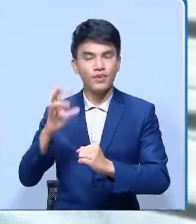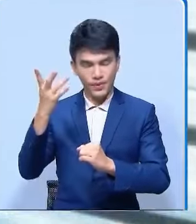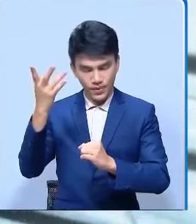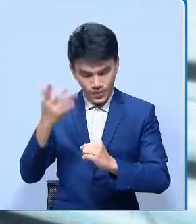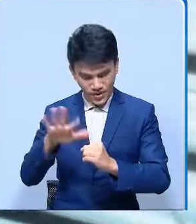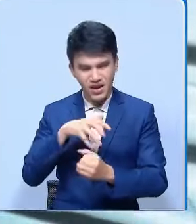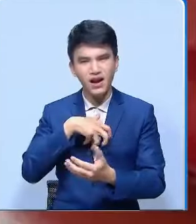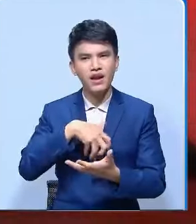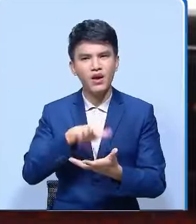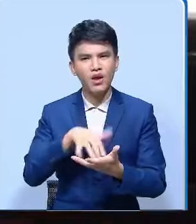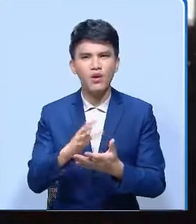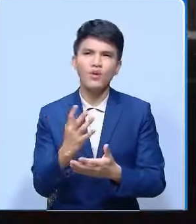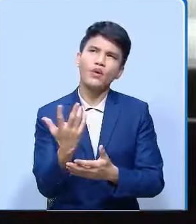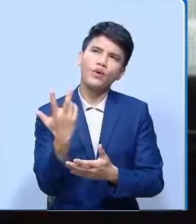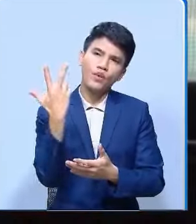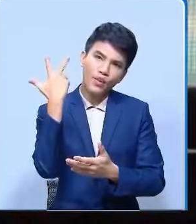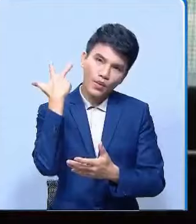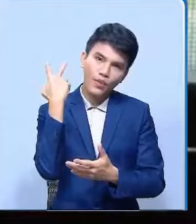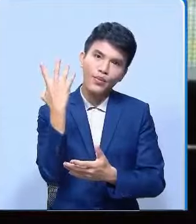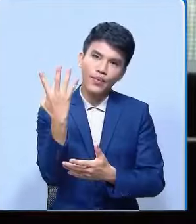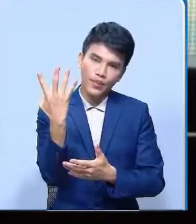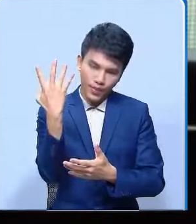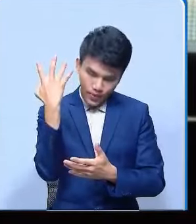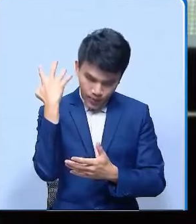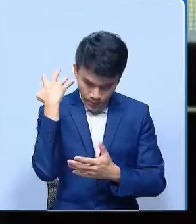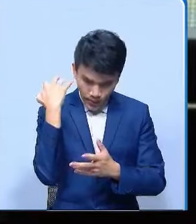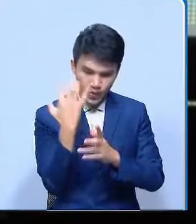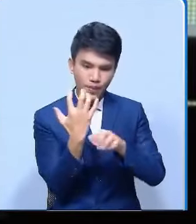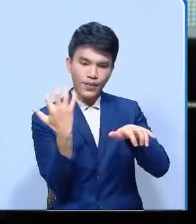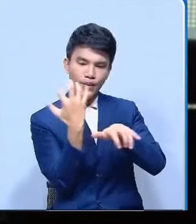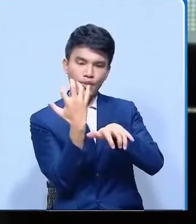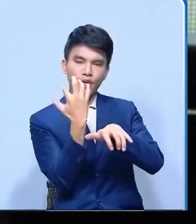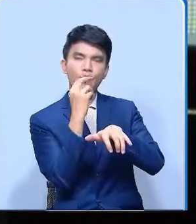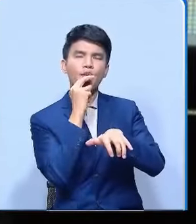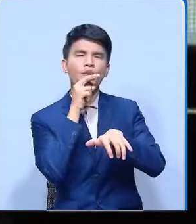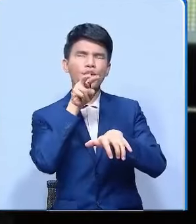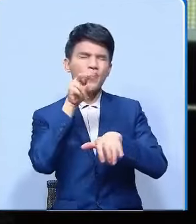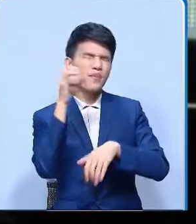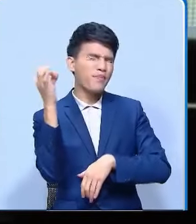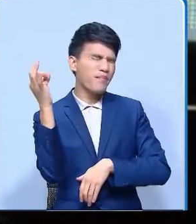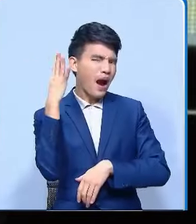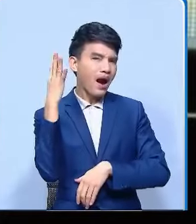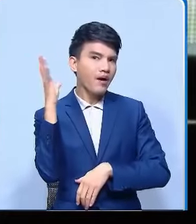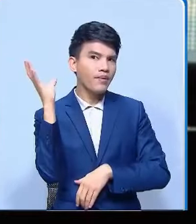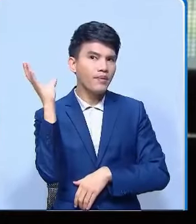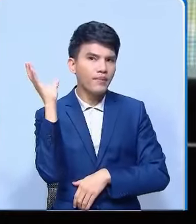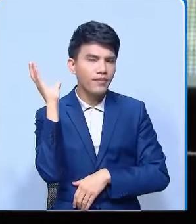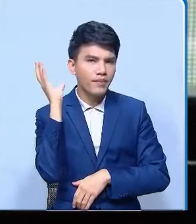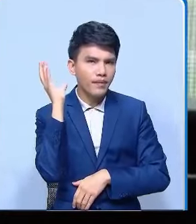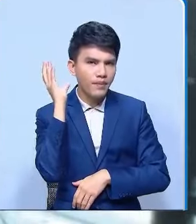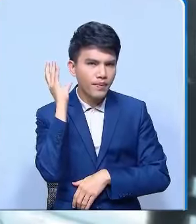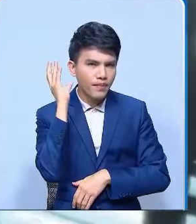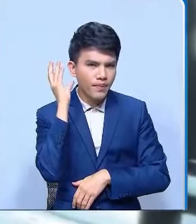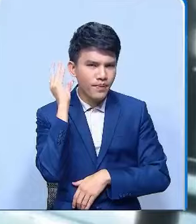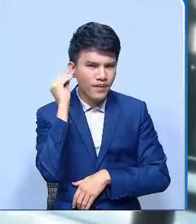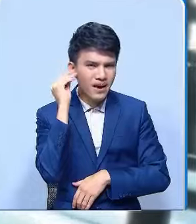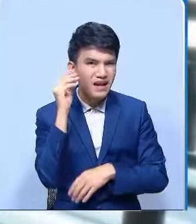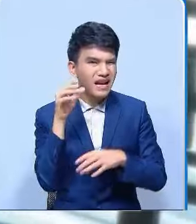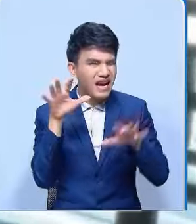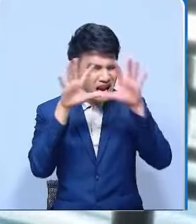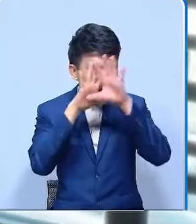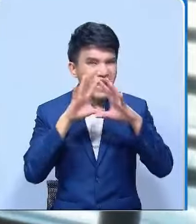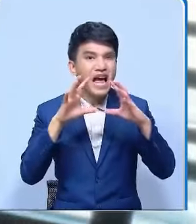าณ 3-4 วันก่อนค่ะกำลังดูทีวีอยู่ชั้นล่างนะคะได้ยินเสียงเหมือนกระจกแตกคล้ายๆเหมือนมีก้อนหินนะคะโย